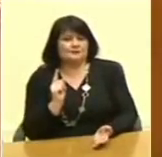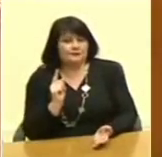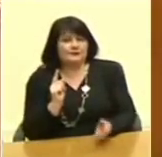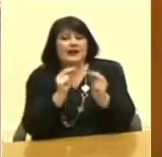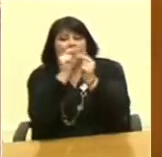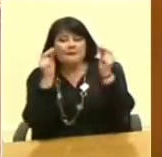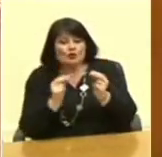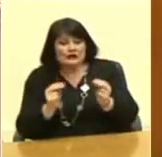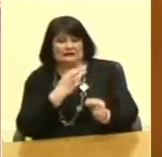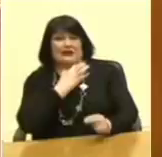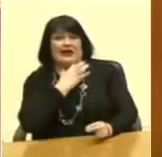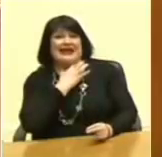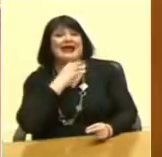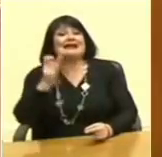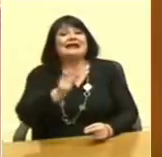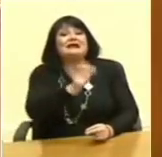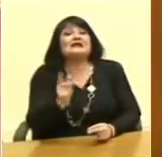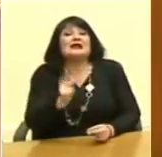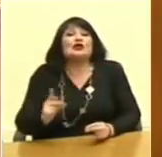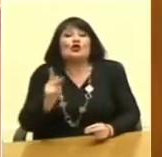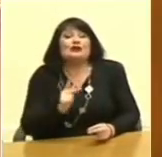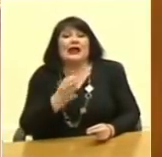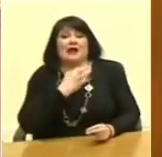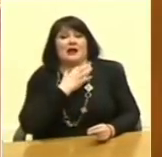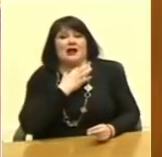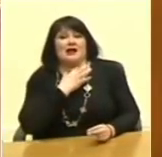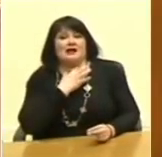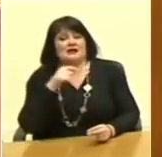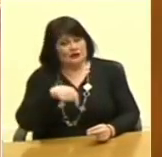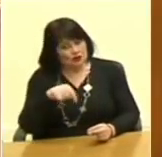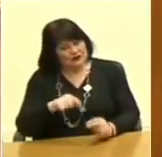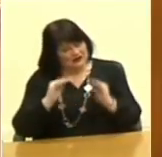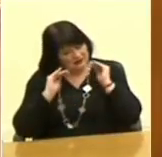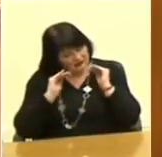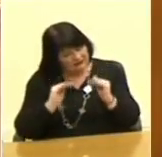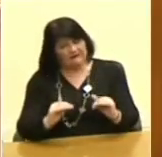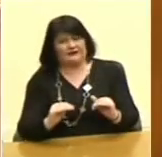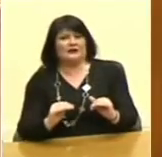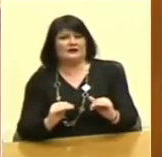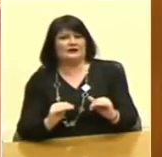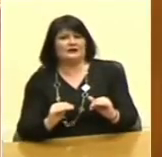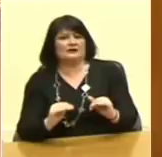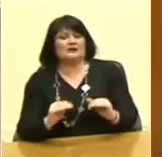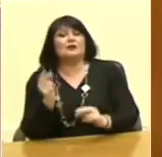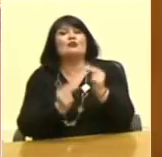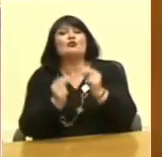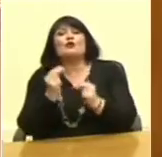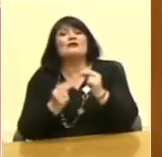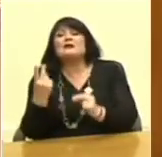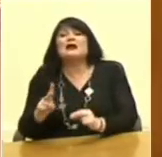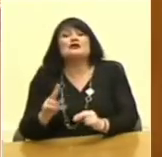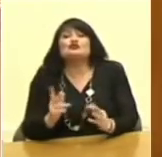αποτέλεσμα ανάγκης της κοινωνίας και η οποία ανάγκη αυτή παραμένει και ενισχύεται, το πρόβλημά